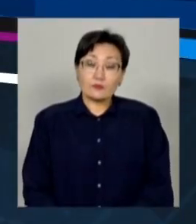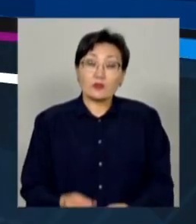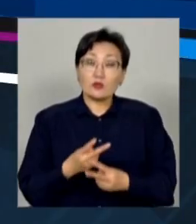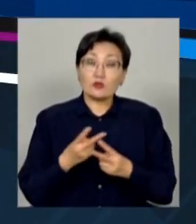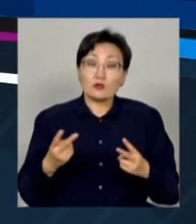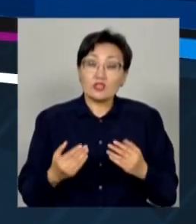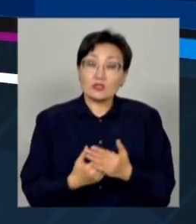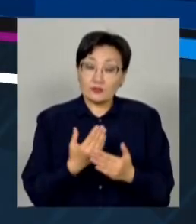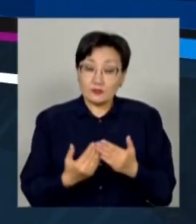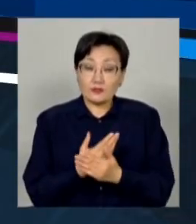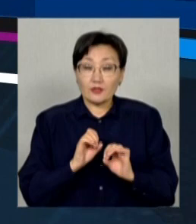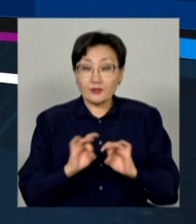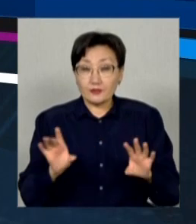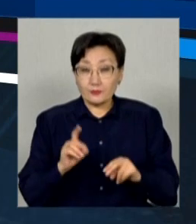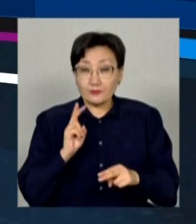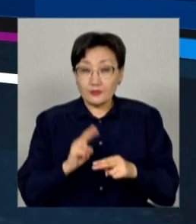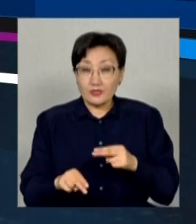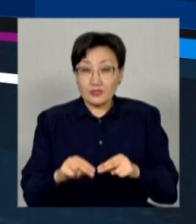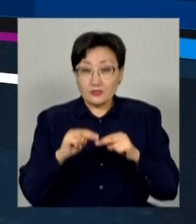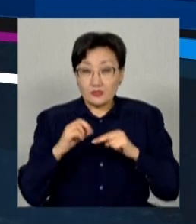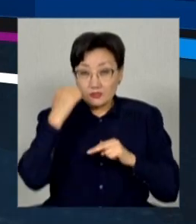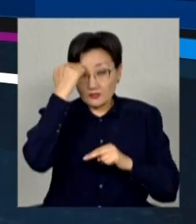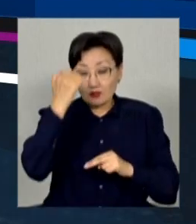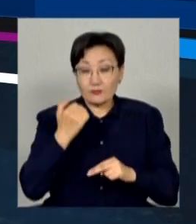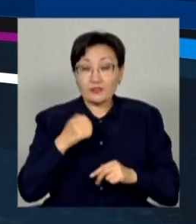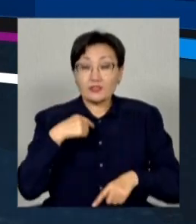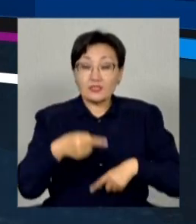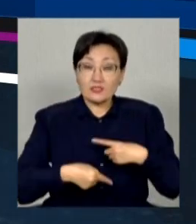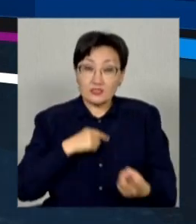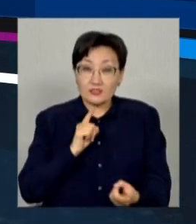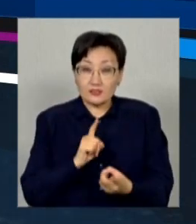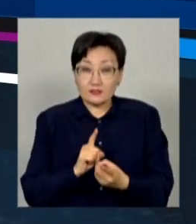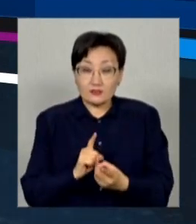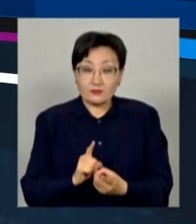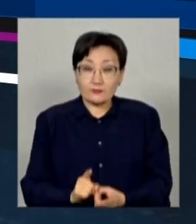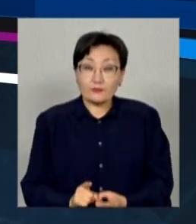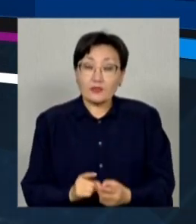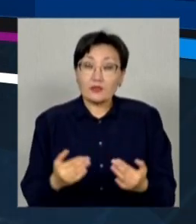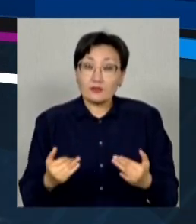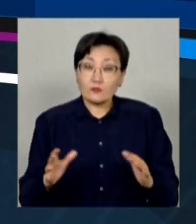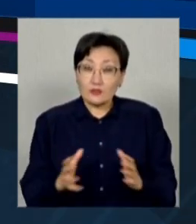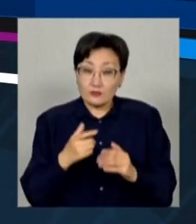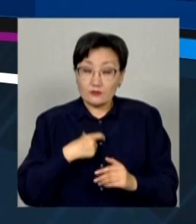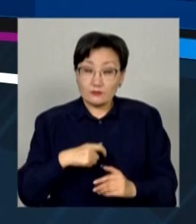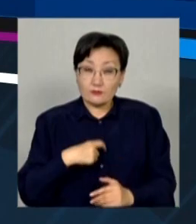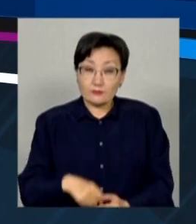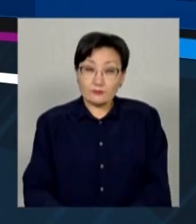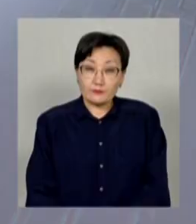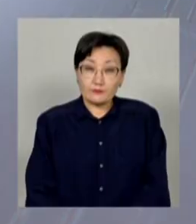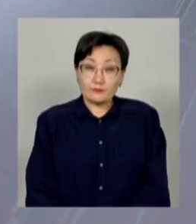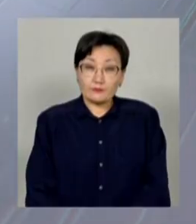Құрметті көрермен, әзірге айтар ақпар легі осындай болды. Мен өздеріңізбен қоштасамын. Аман сау болыңыздар. Қайраттарыңыз қажымасын.